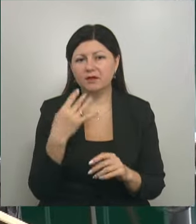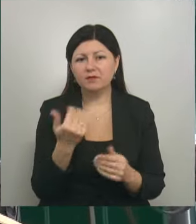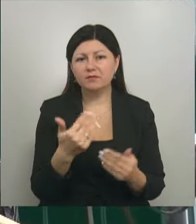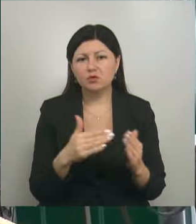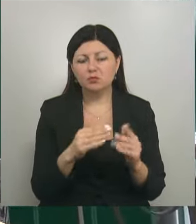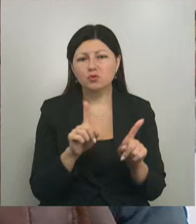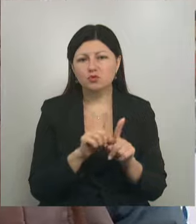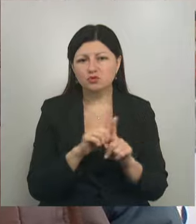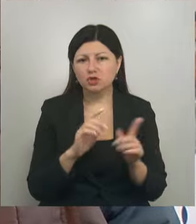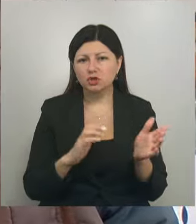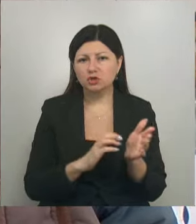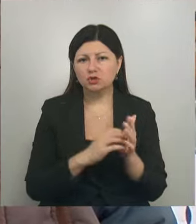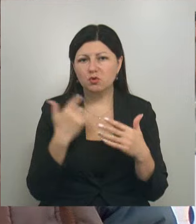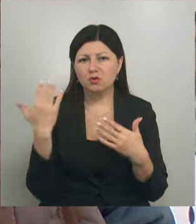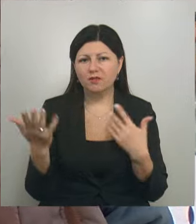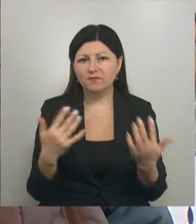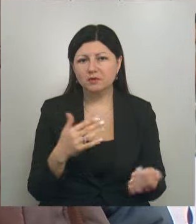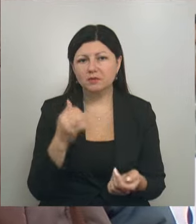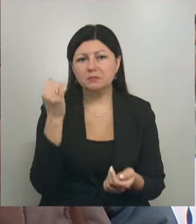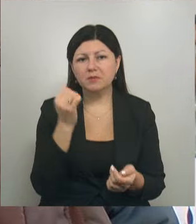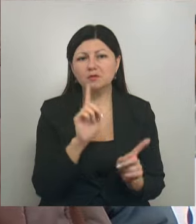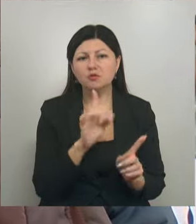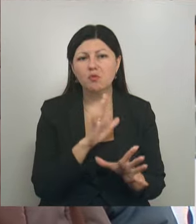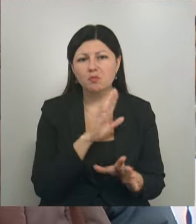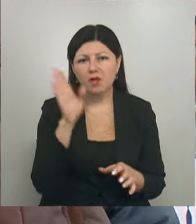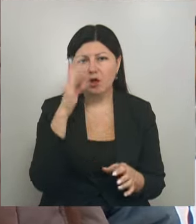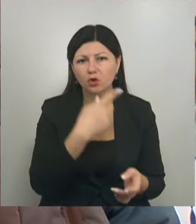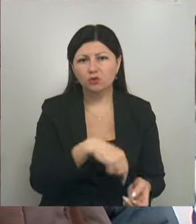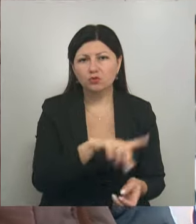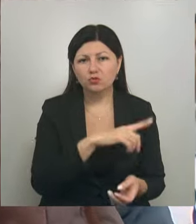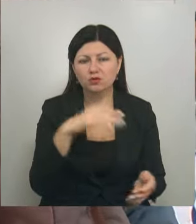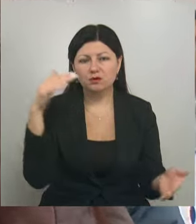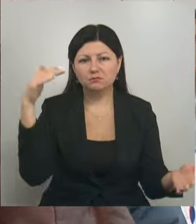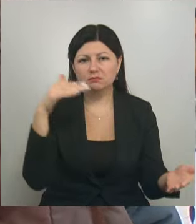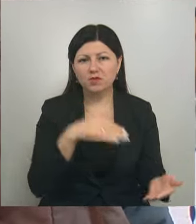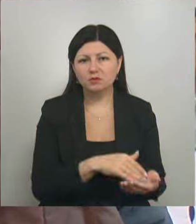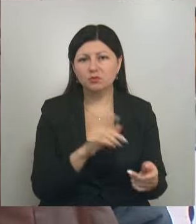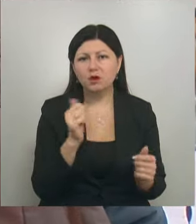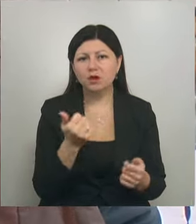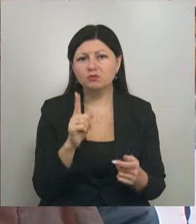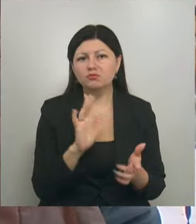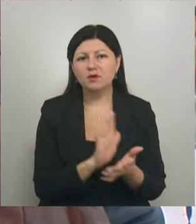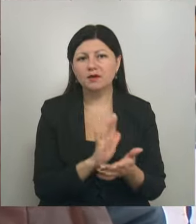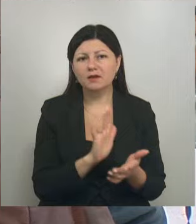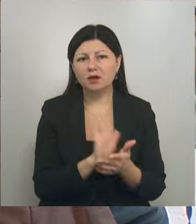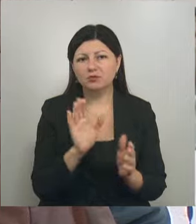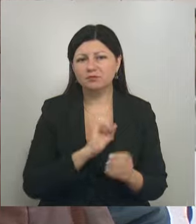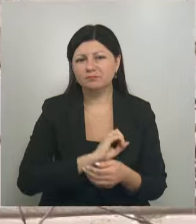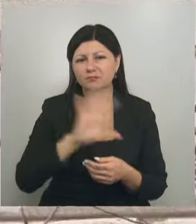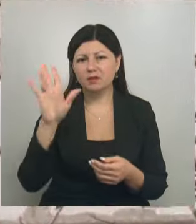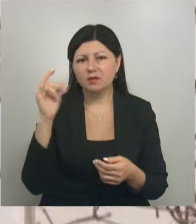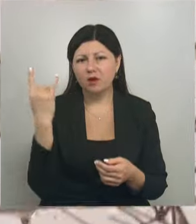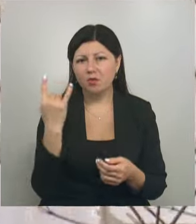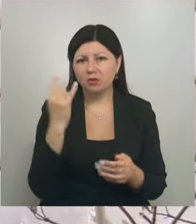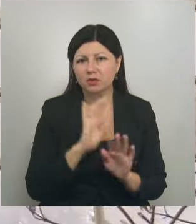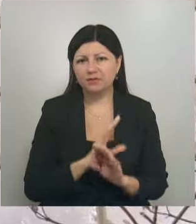тоже вылетели стекла. Спасибо, лужа там была. Она в лужу воткнулась, осколки хоть не улетели, грязь он только на окна влетела оттуда.